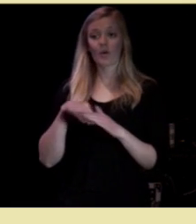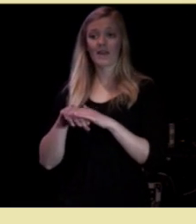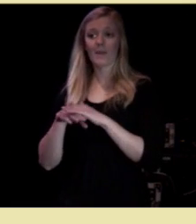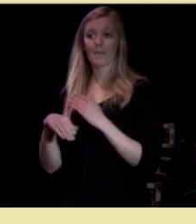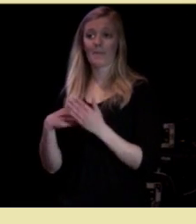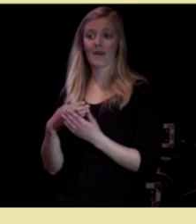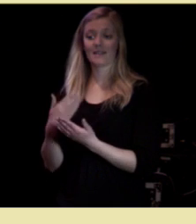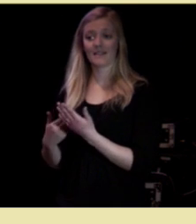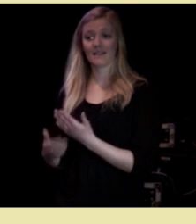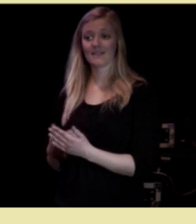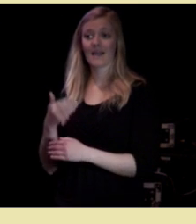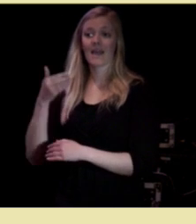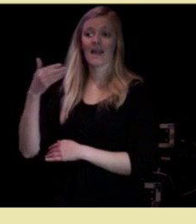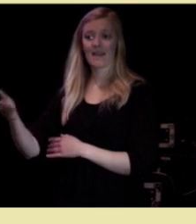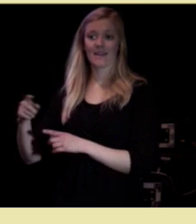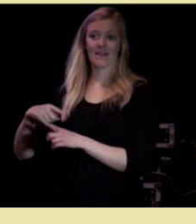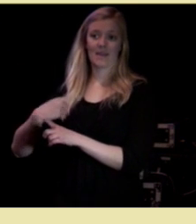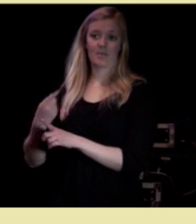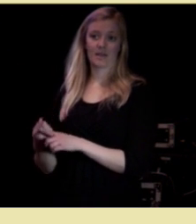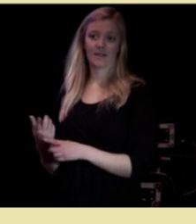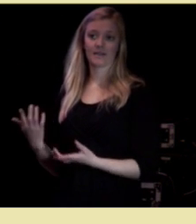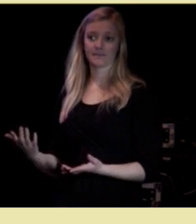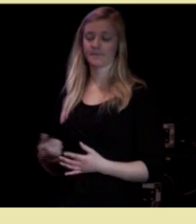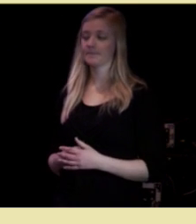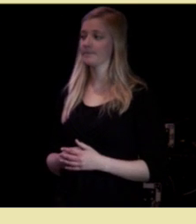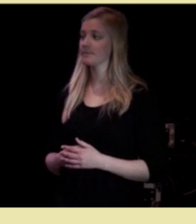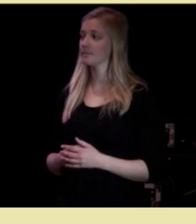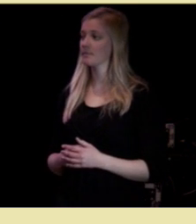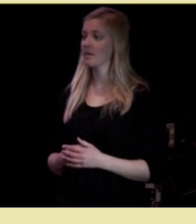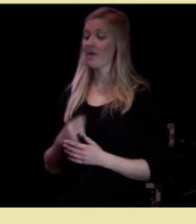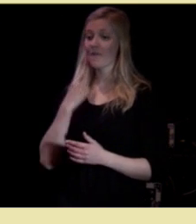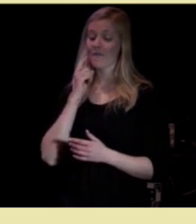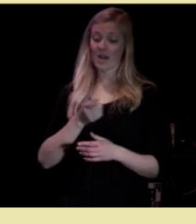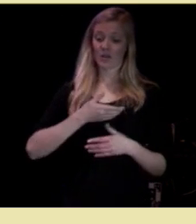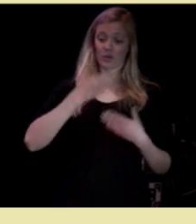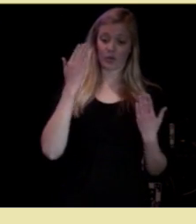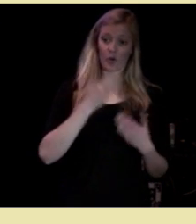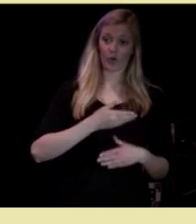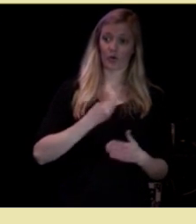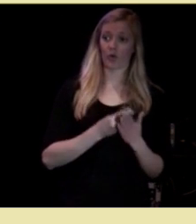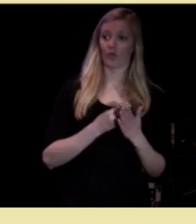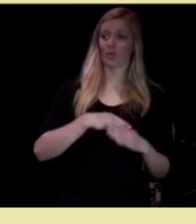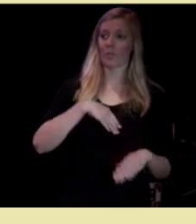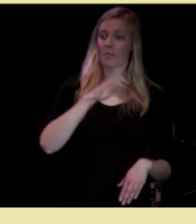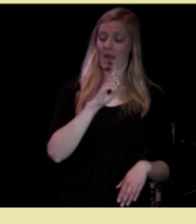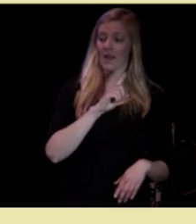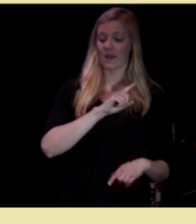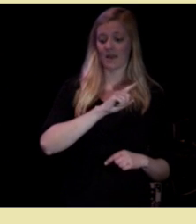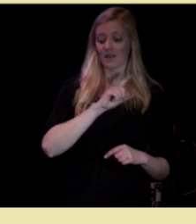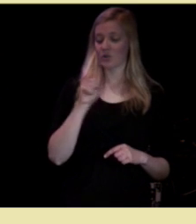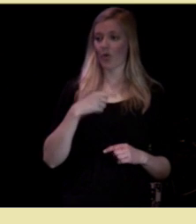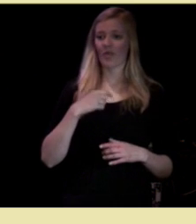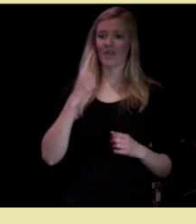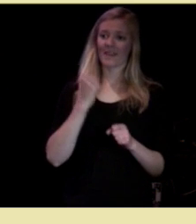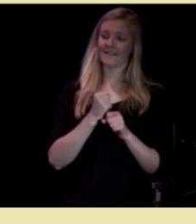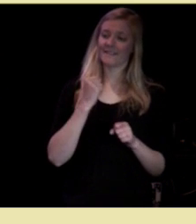etter rehabiliteringen. Selv om hvert døgn selvfølgelig koster mer I en sånn